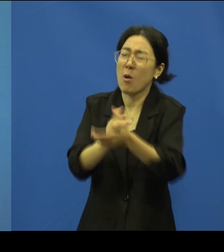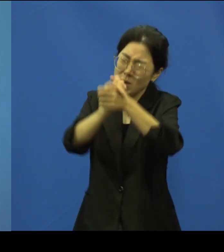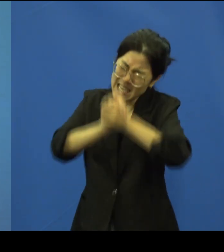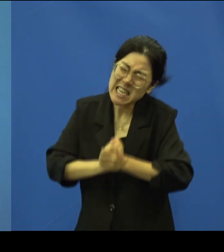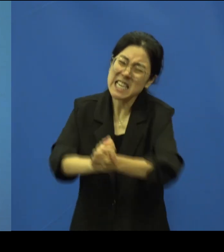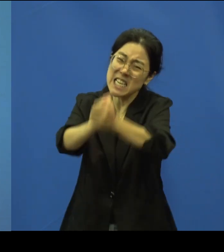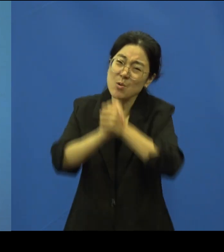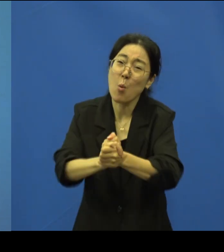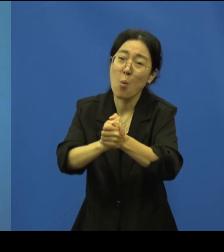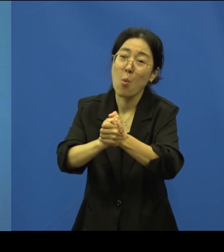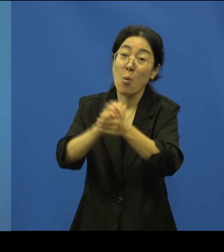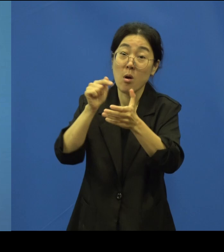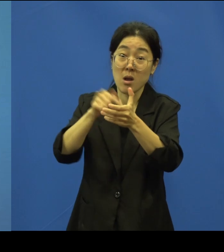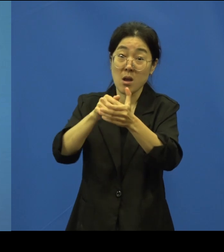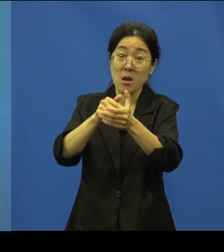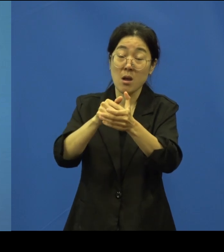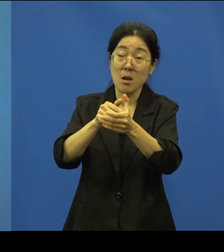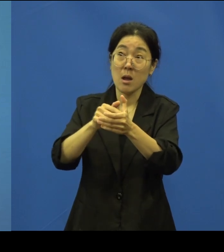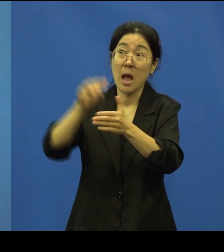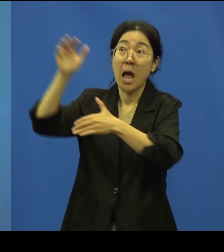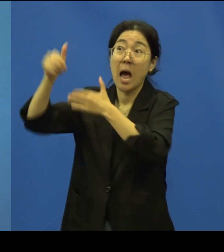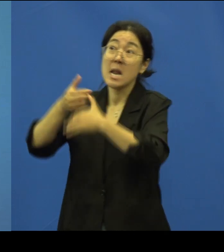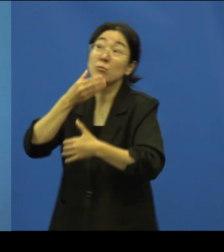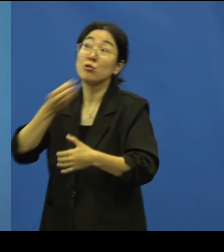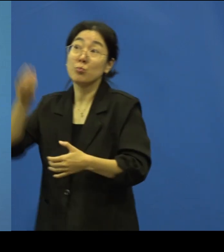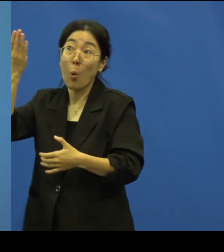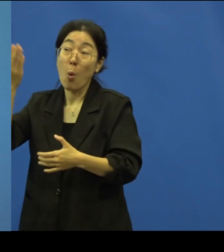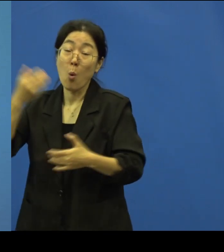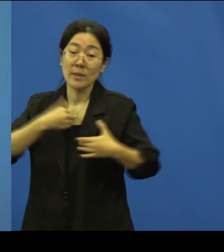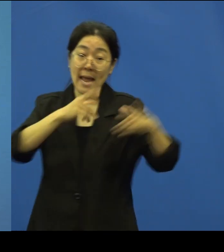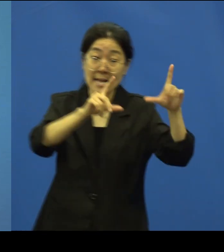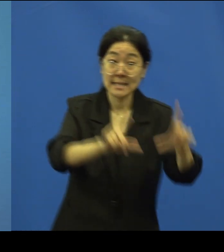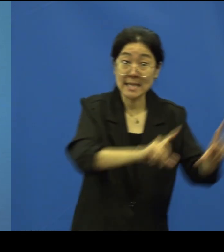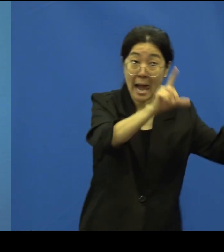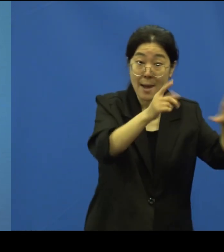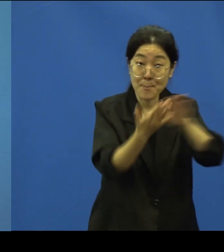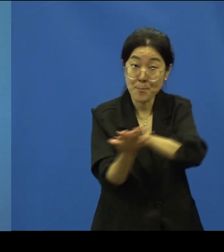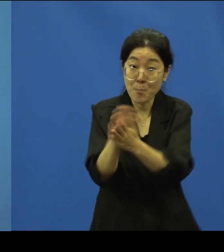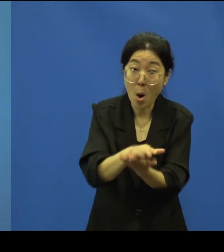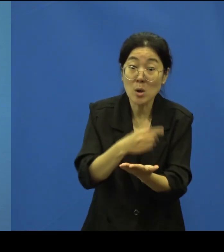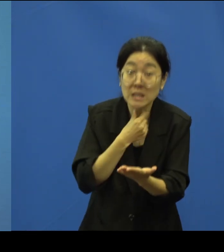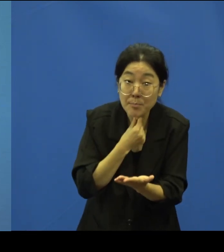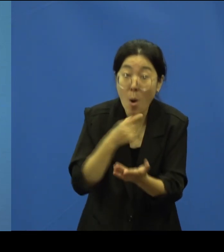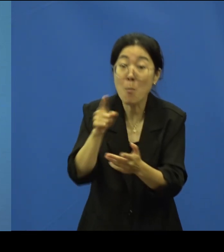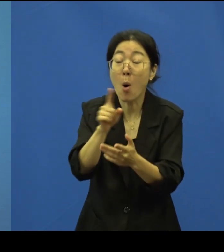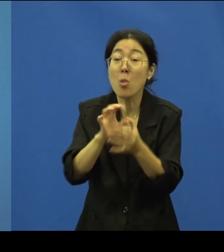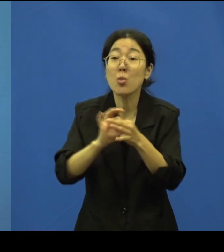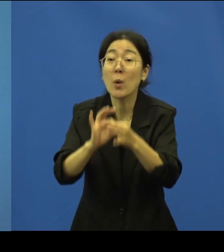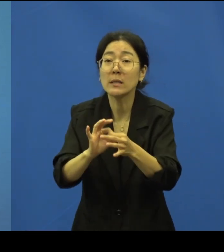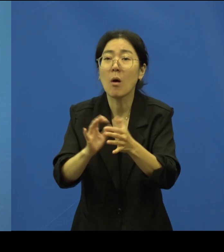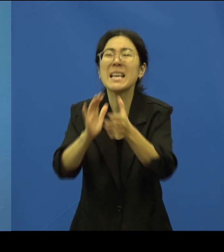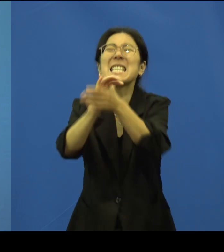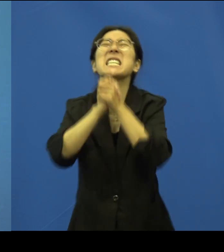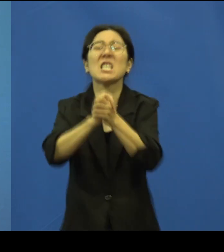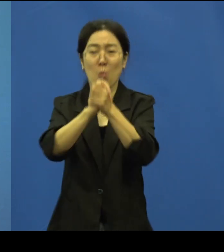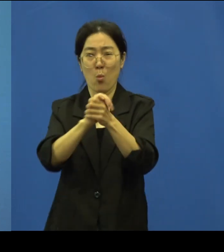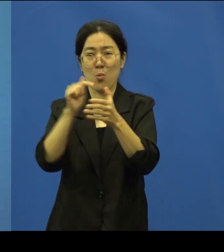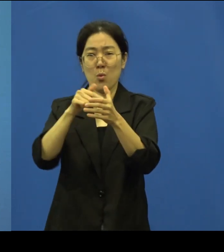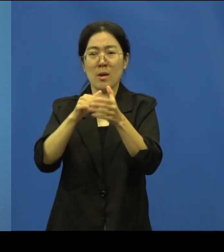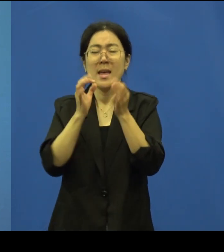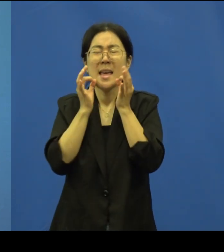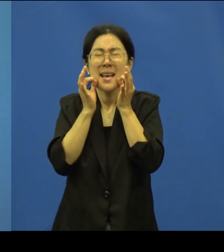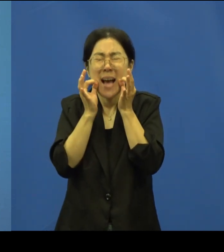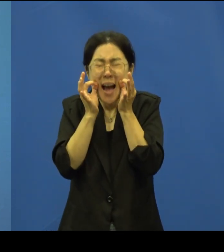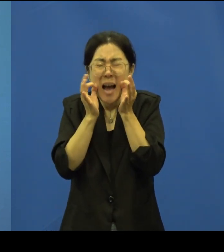되게 해달라고 하는, 하나님께서 내게 주신 약속이 내 삶에 이루어지게 해달라고 하는